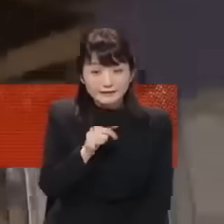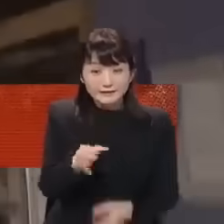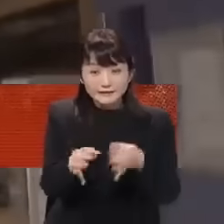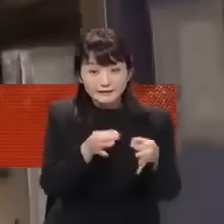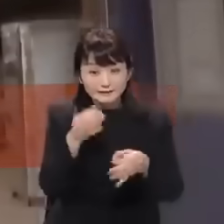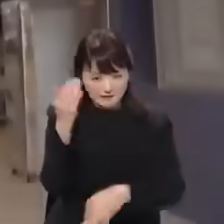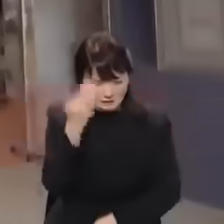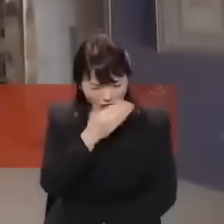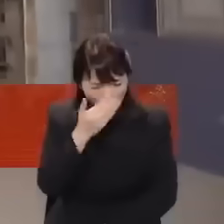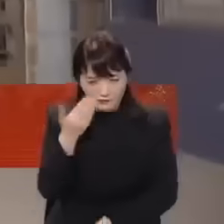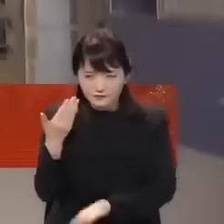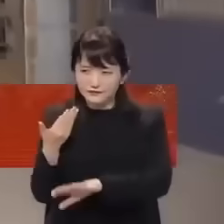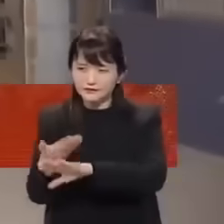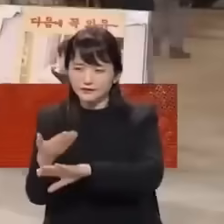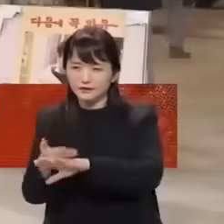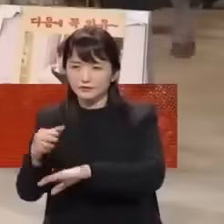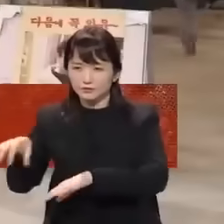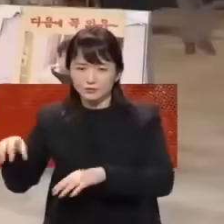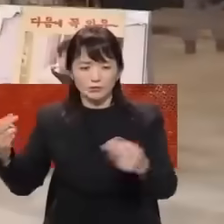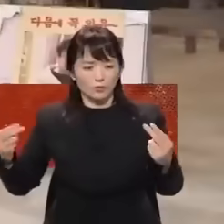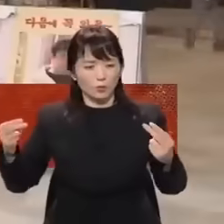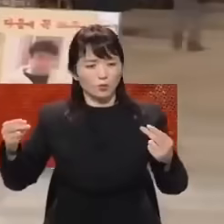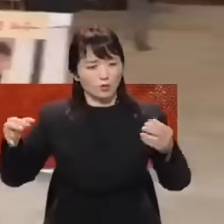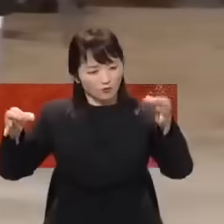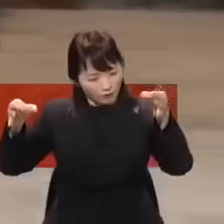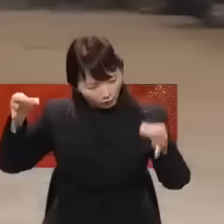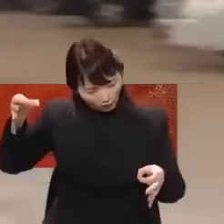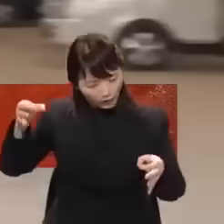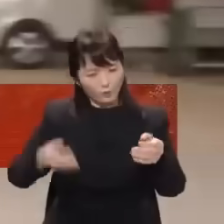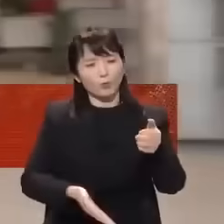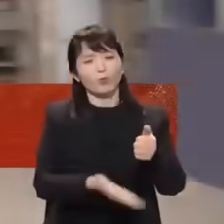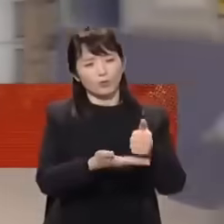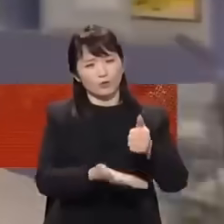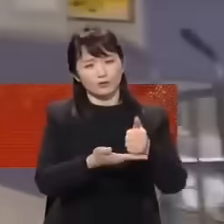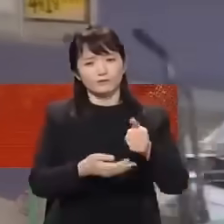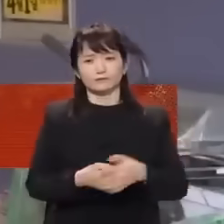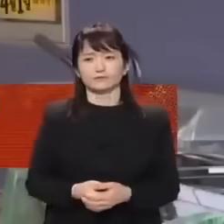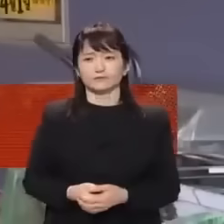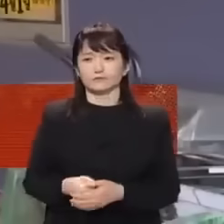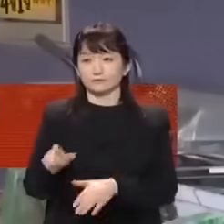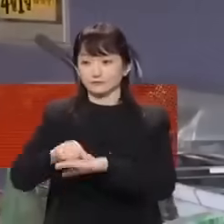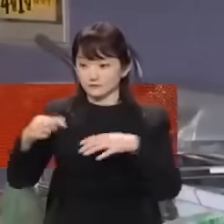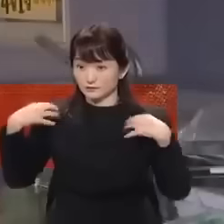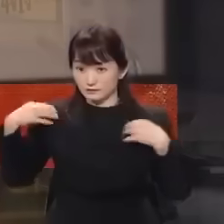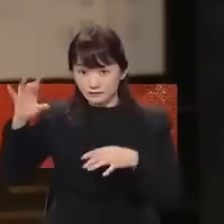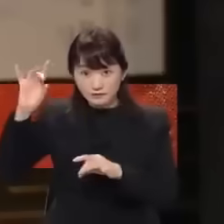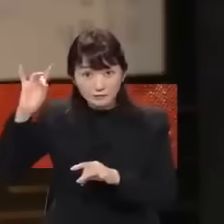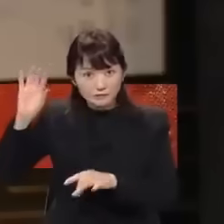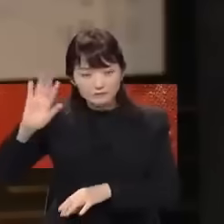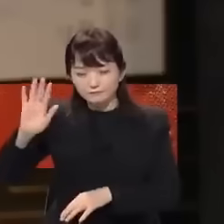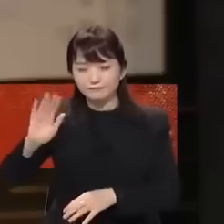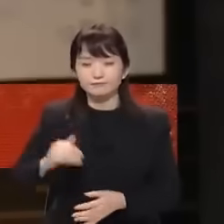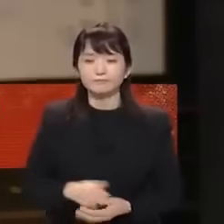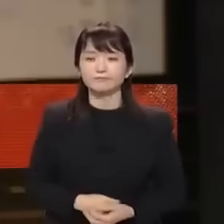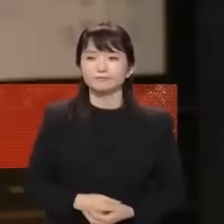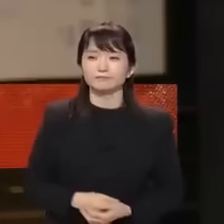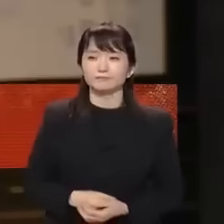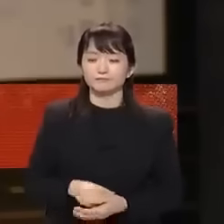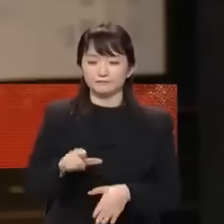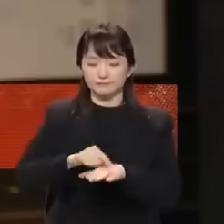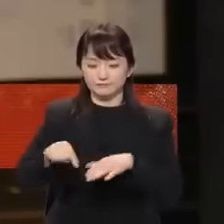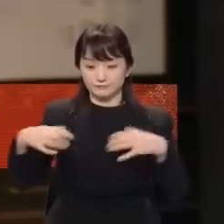다르게 가격대도 너무 합리적이었다 이런 칭찬을 쏟아 내니까 지금 다른 지자체는 가만히 있겠습니까 아 그러니까 50억의